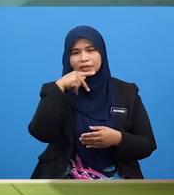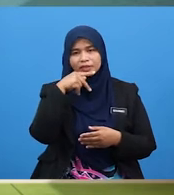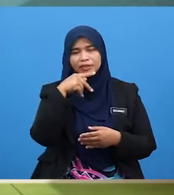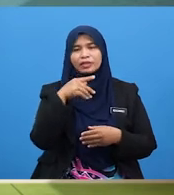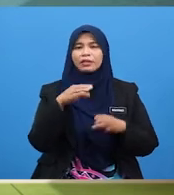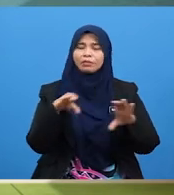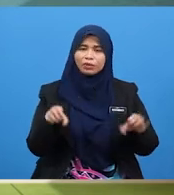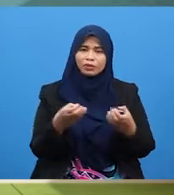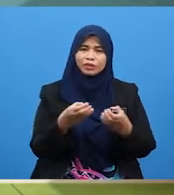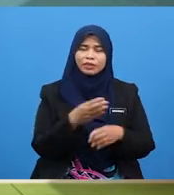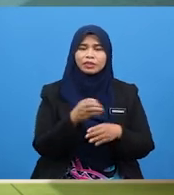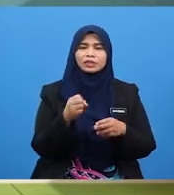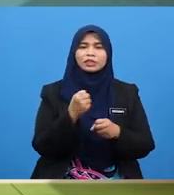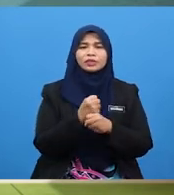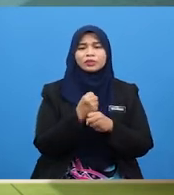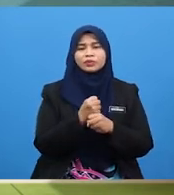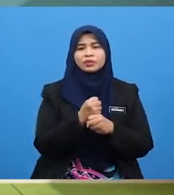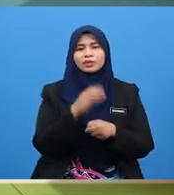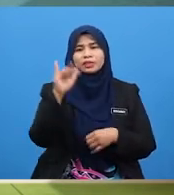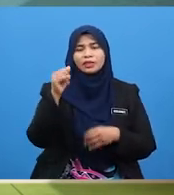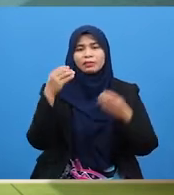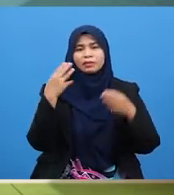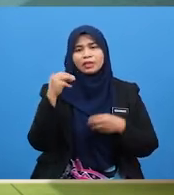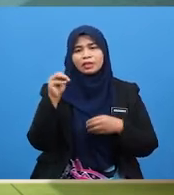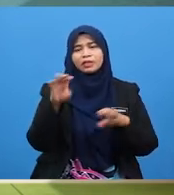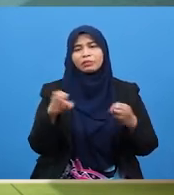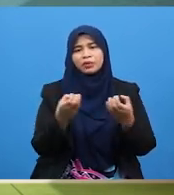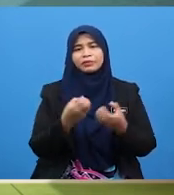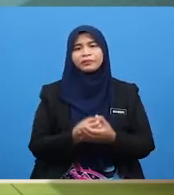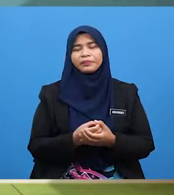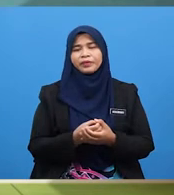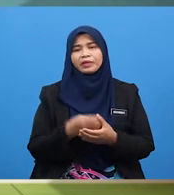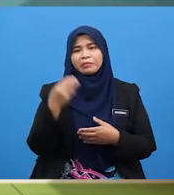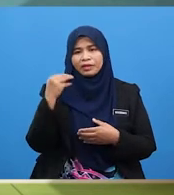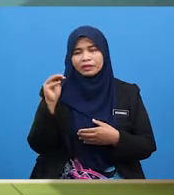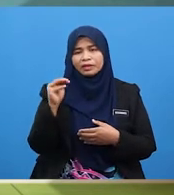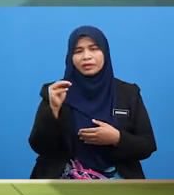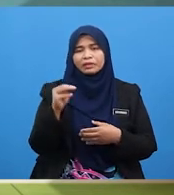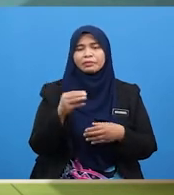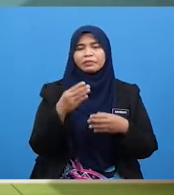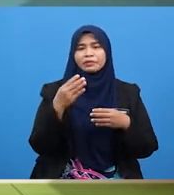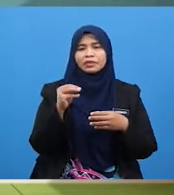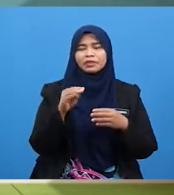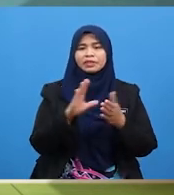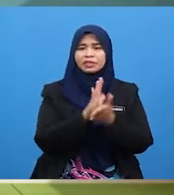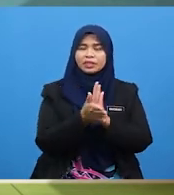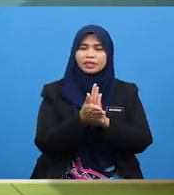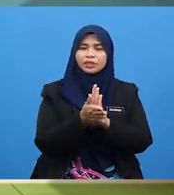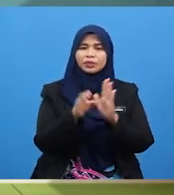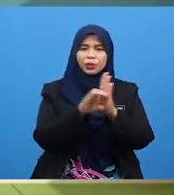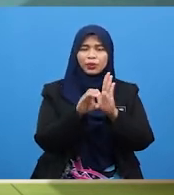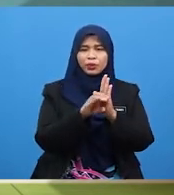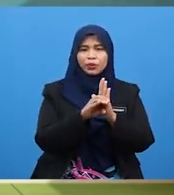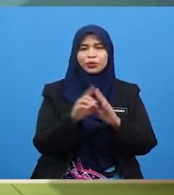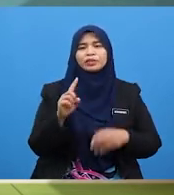tindakan dan kesungguhan yang mereka amalkan. Maka selayaknya mereka menjadi contoh